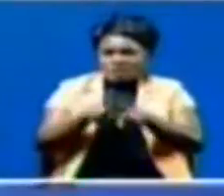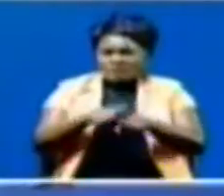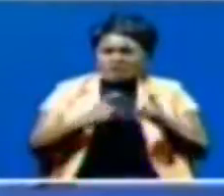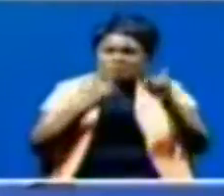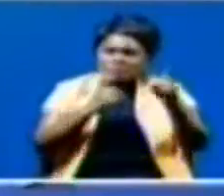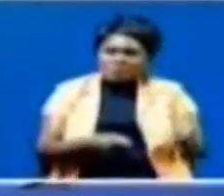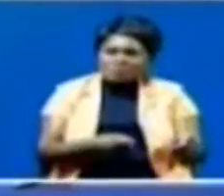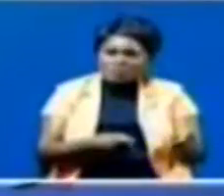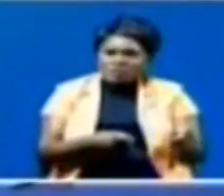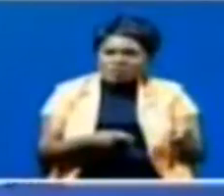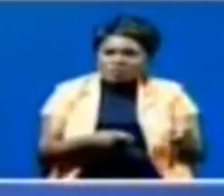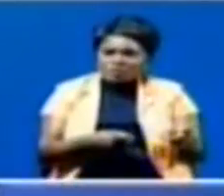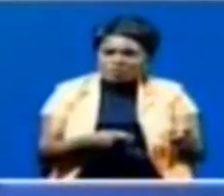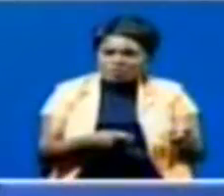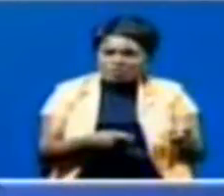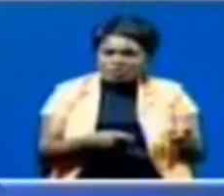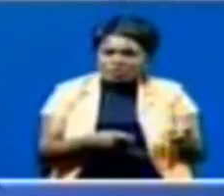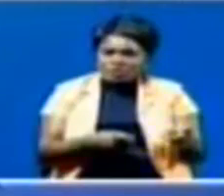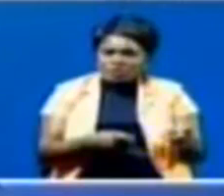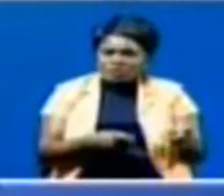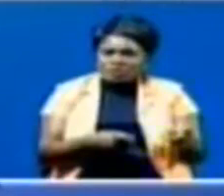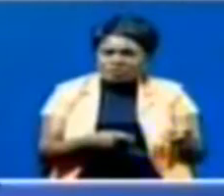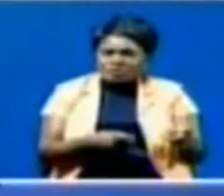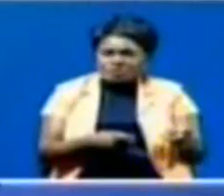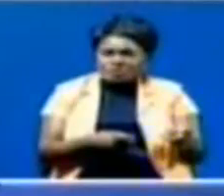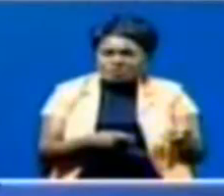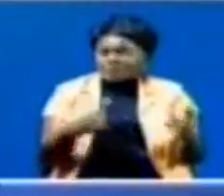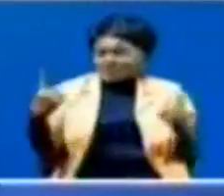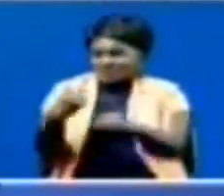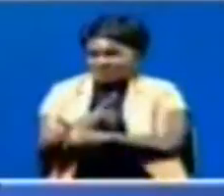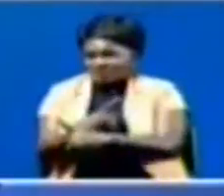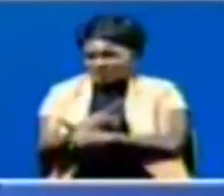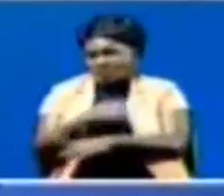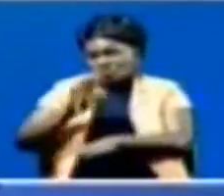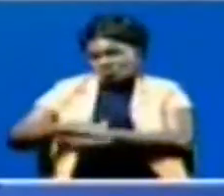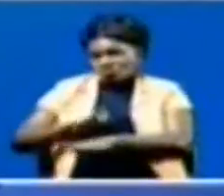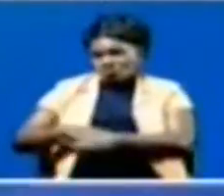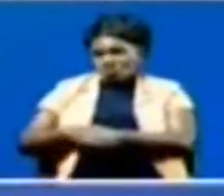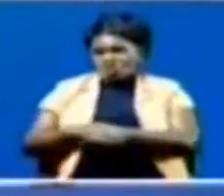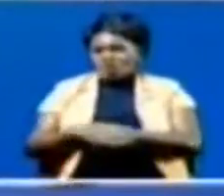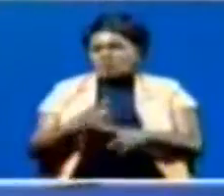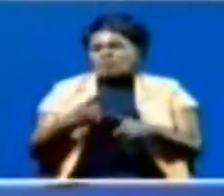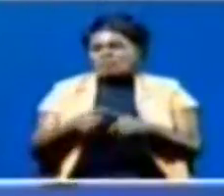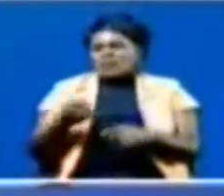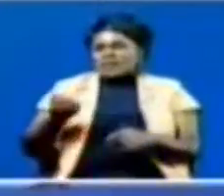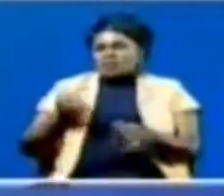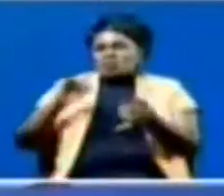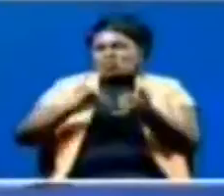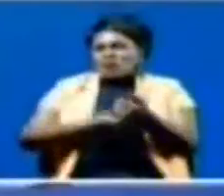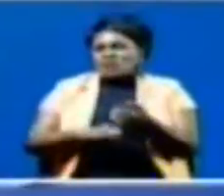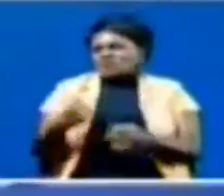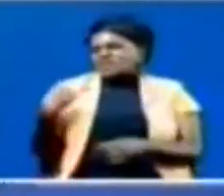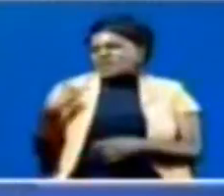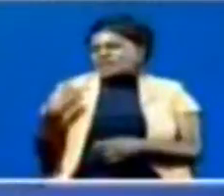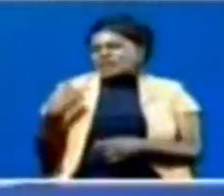wangu, jana ulinipikia wali mzuri, shika leso ujifunge. Kweli. Waona? Mambo mazuri haya. Haa, mke wangu ule kazi ya jana ilikuwa